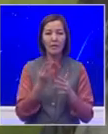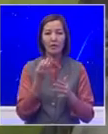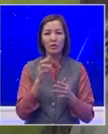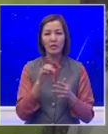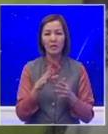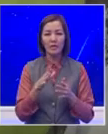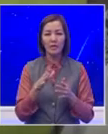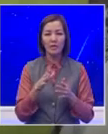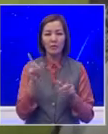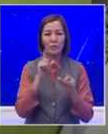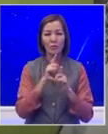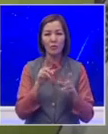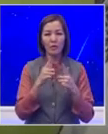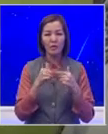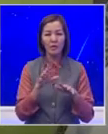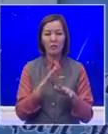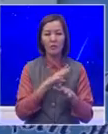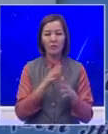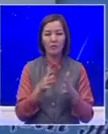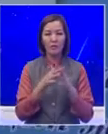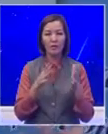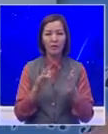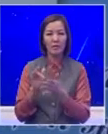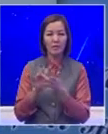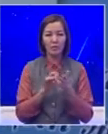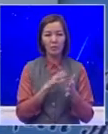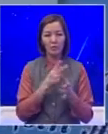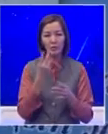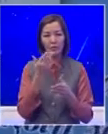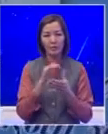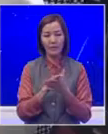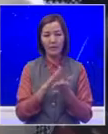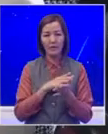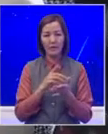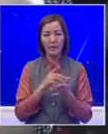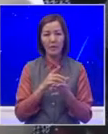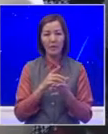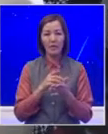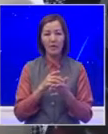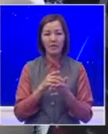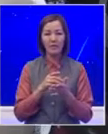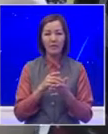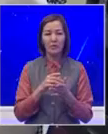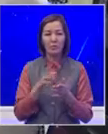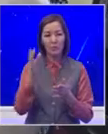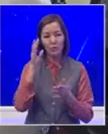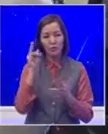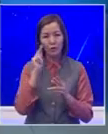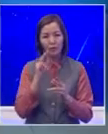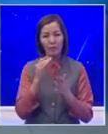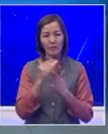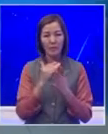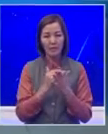для них на территории школы была организована небольшая экскурсия где участники собрания смогли ознакомиться не только с